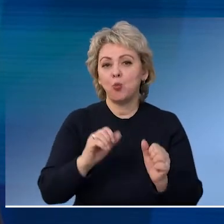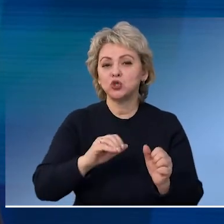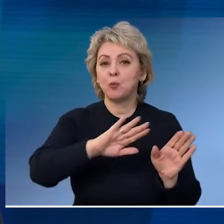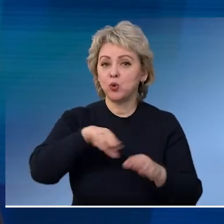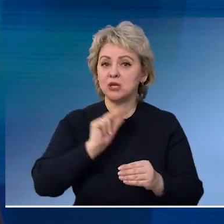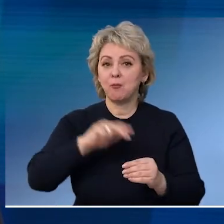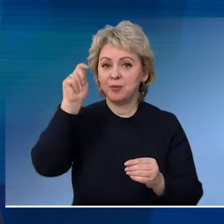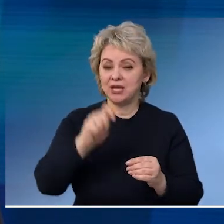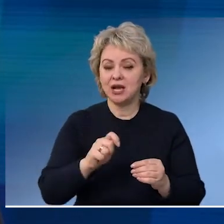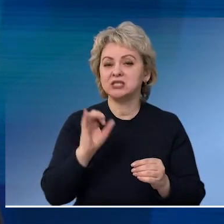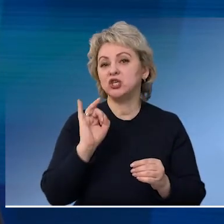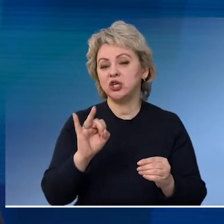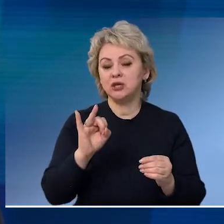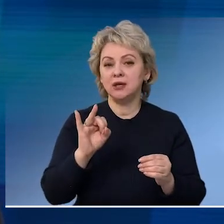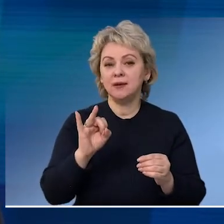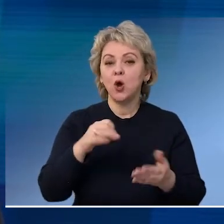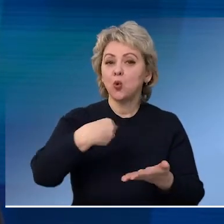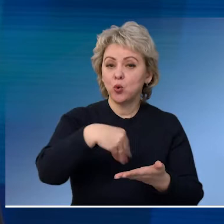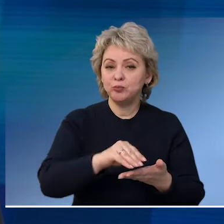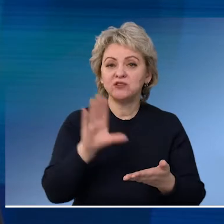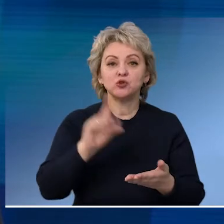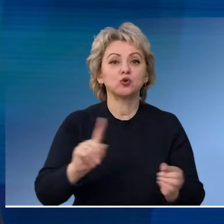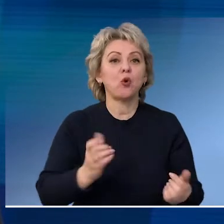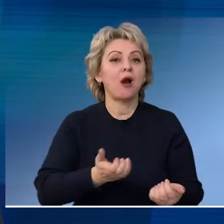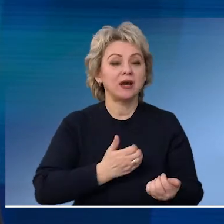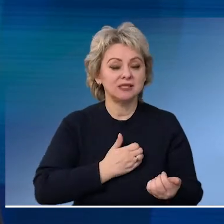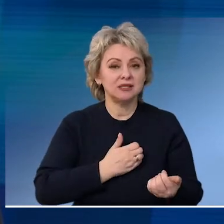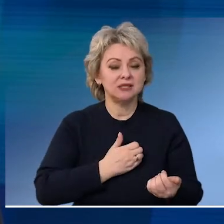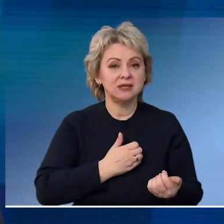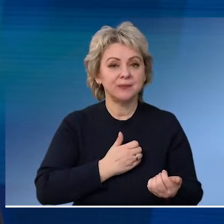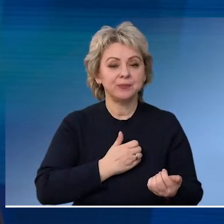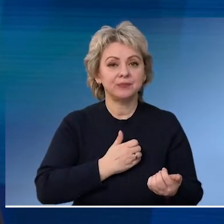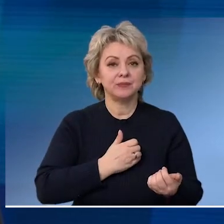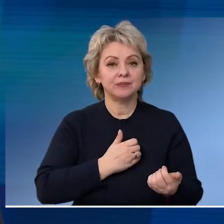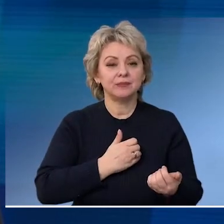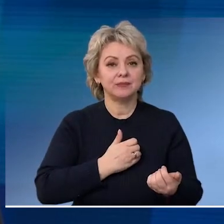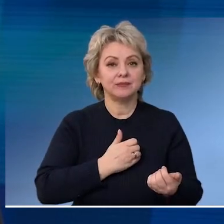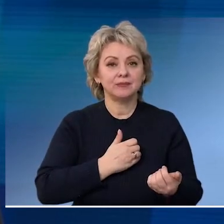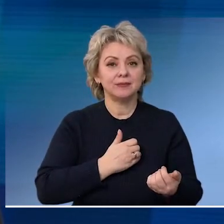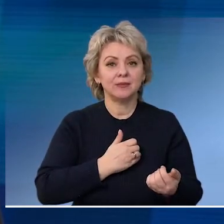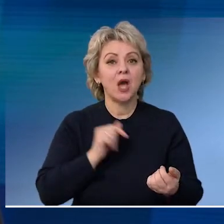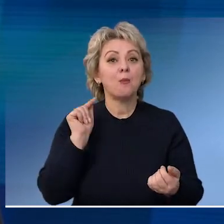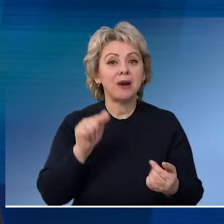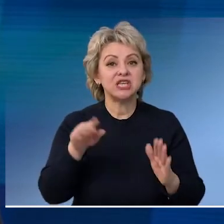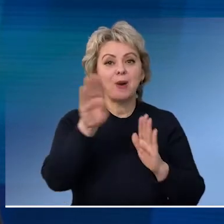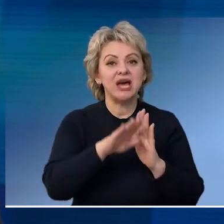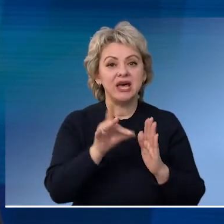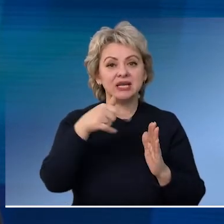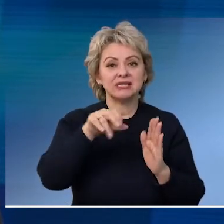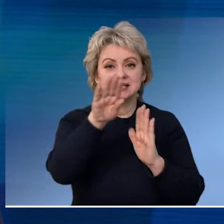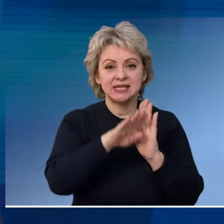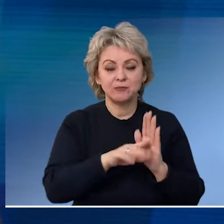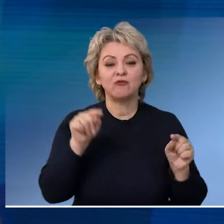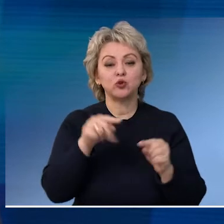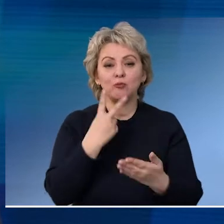заехать после работы и купить все, что вы хотите, абсолютно по тем же рецептам